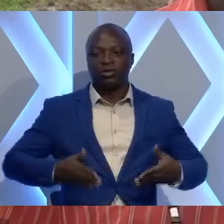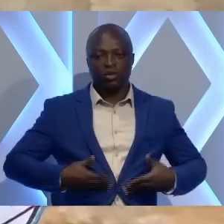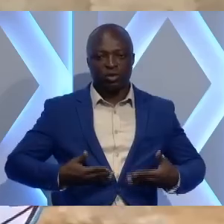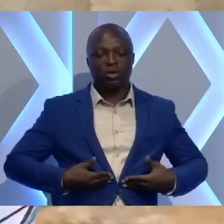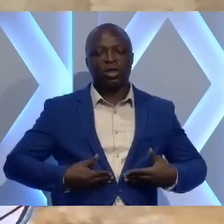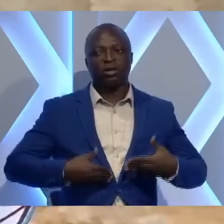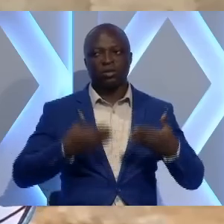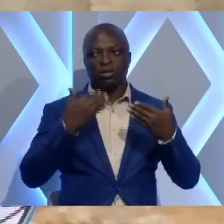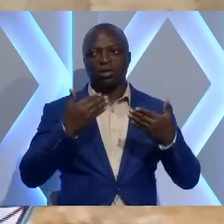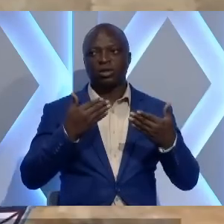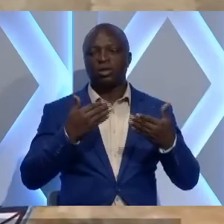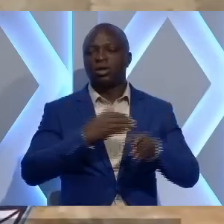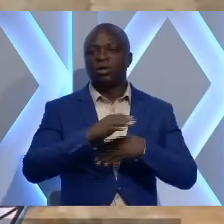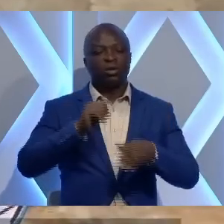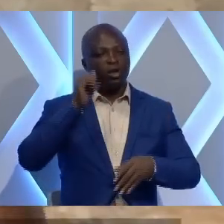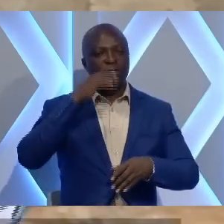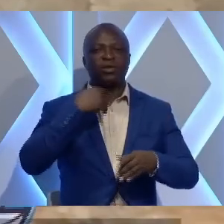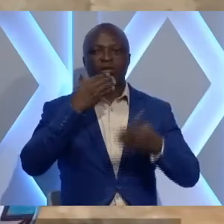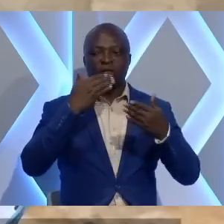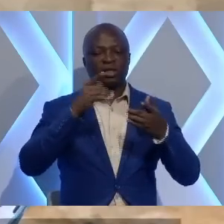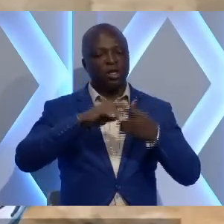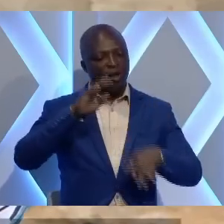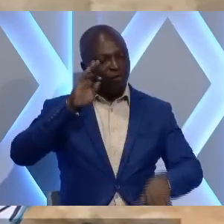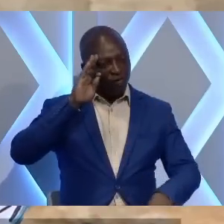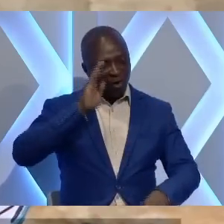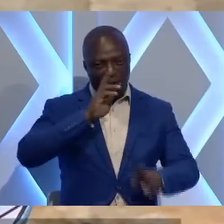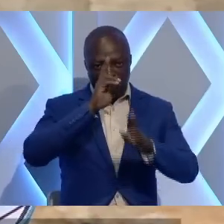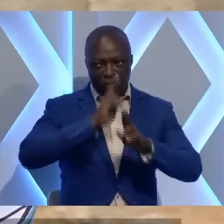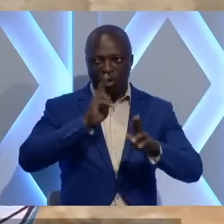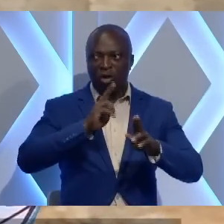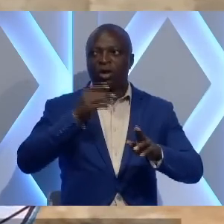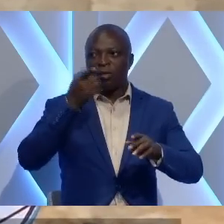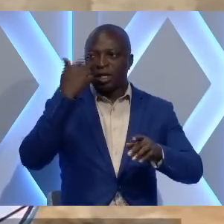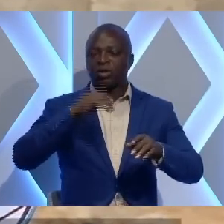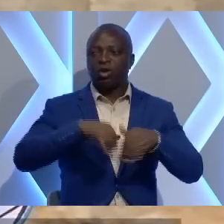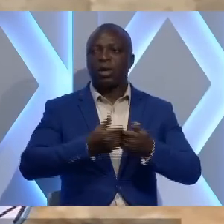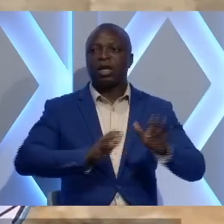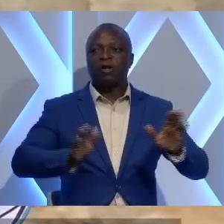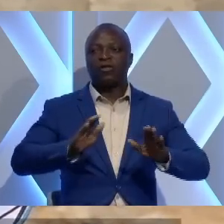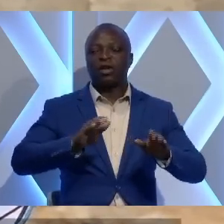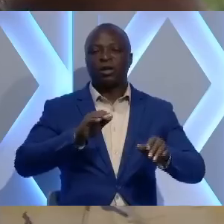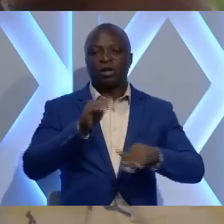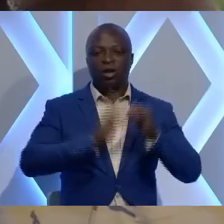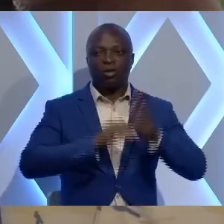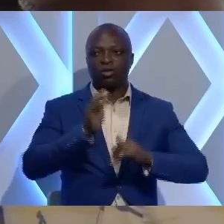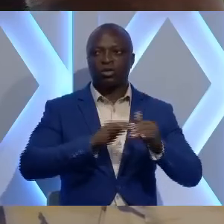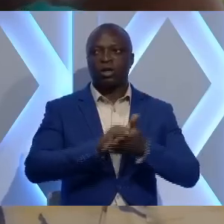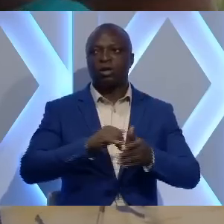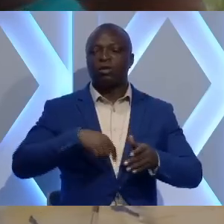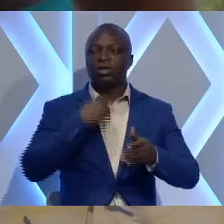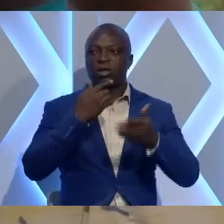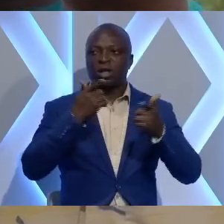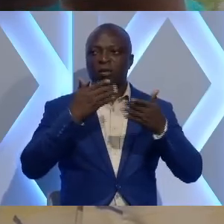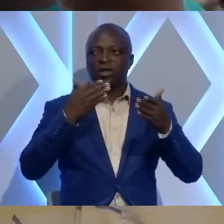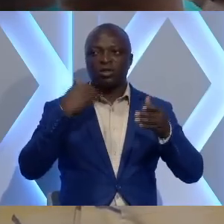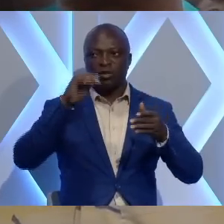alegbegbe nonu o le dape na for bubuto beleke be djagbagba kaka be jrana donemia. Nous voudrons dire un grand merci au